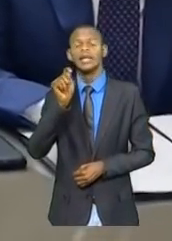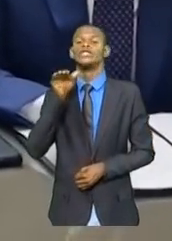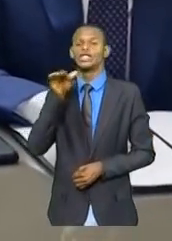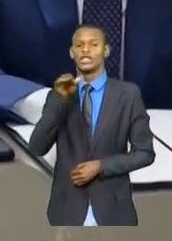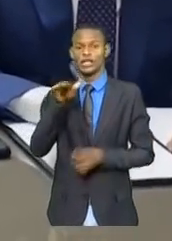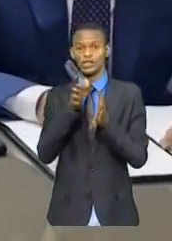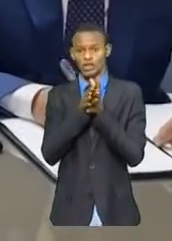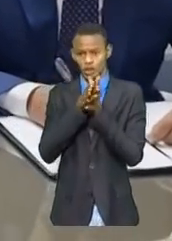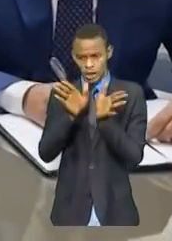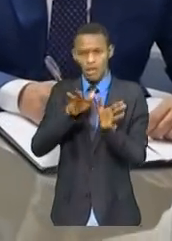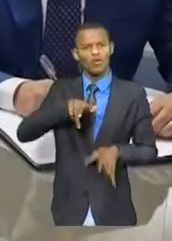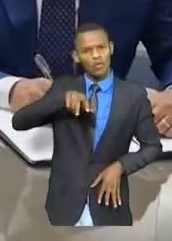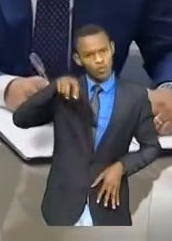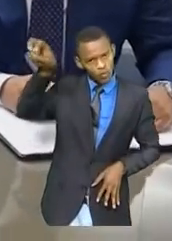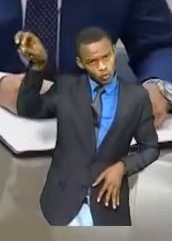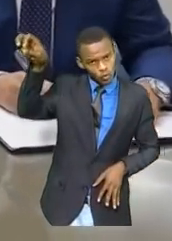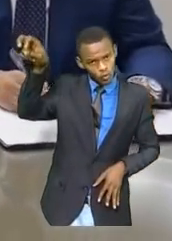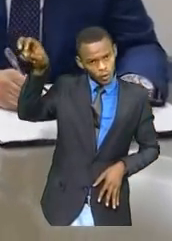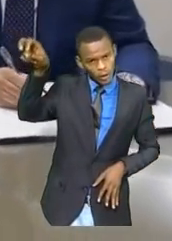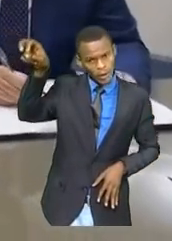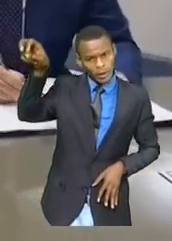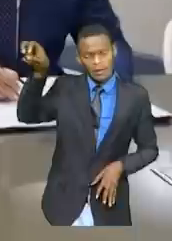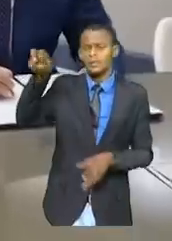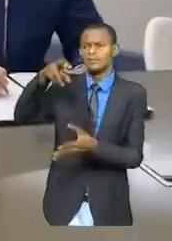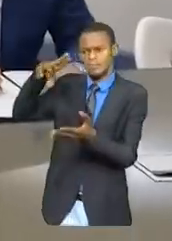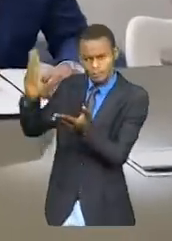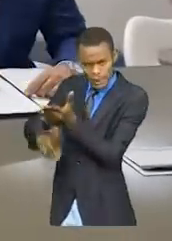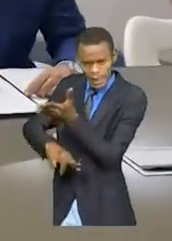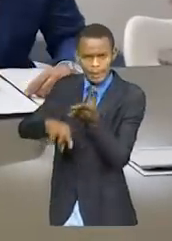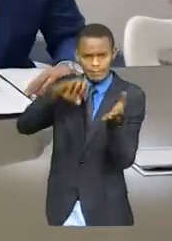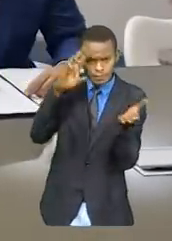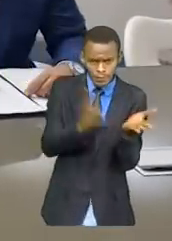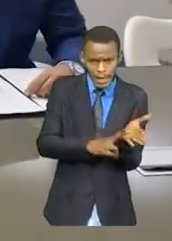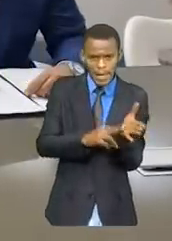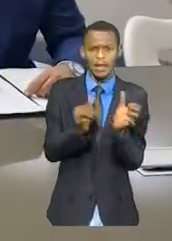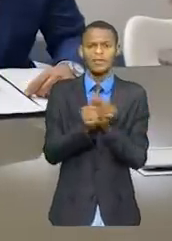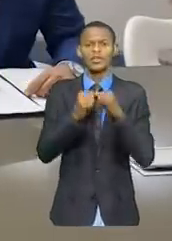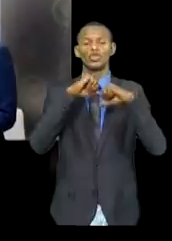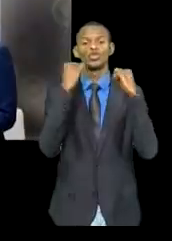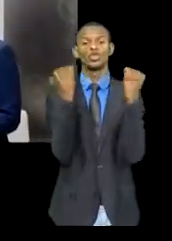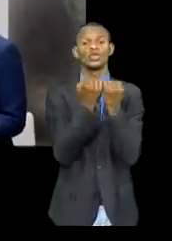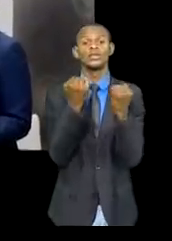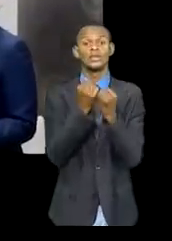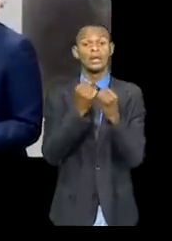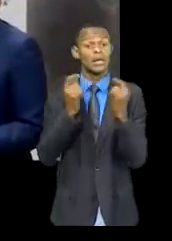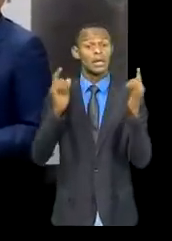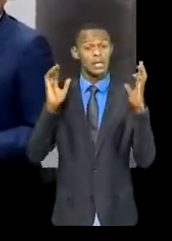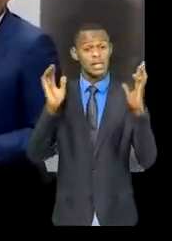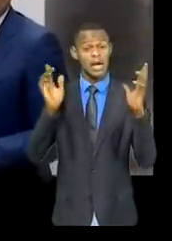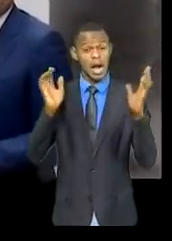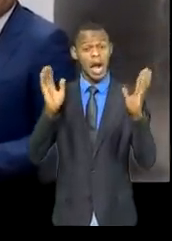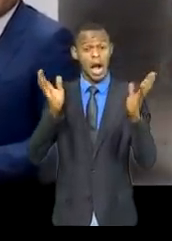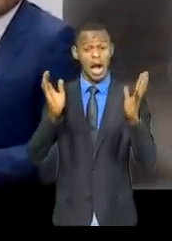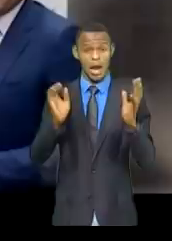à la signature d'un protocole d'accord avec une grande firme égyptienne dans le domaine de télécommunications. Les discussions ont permis